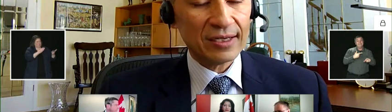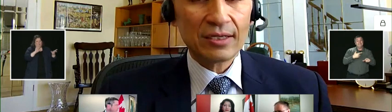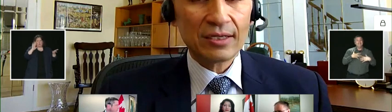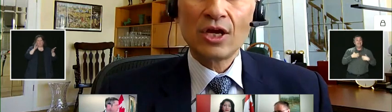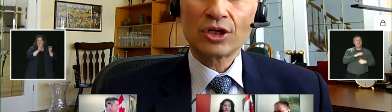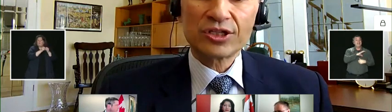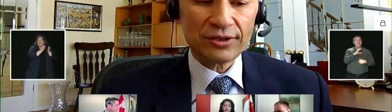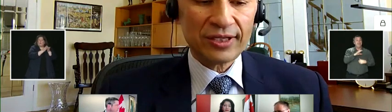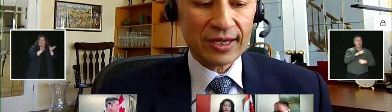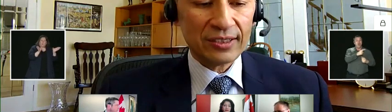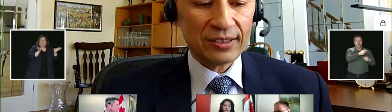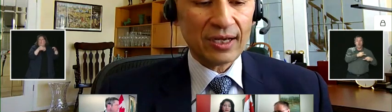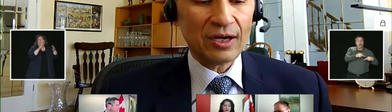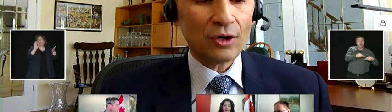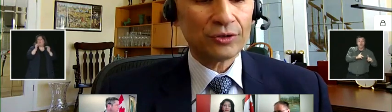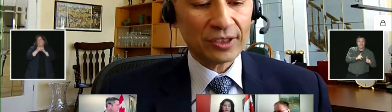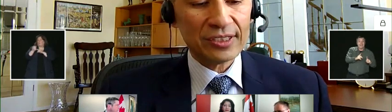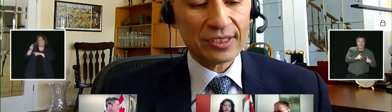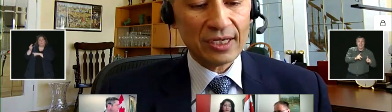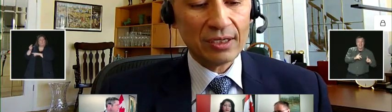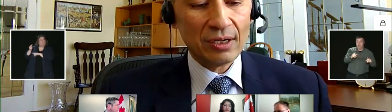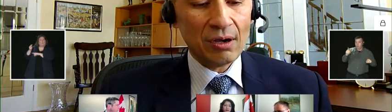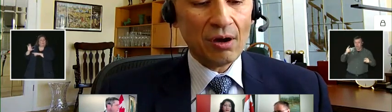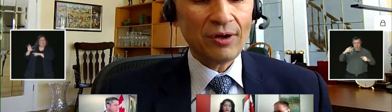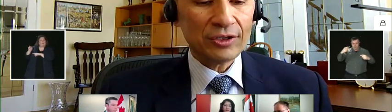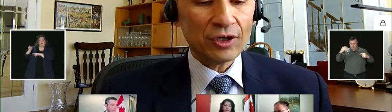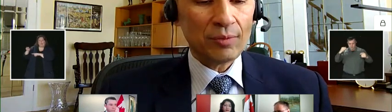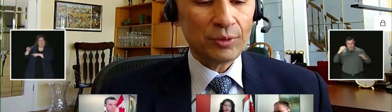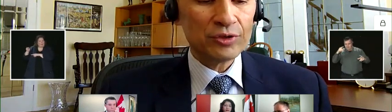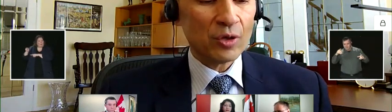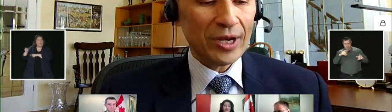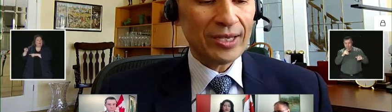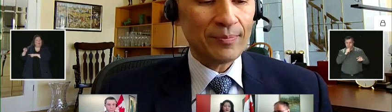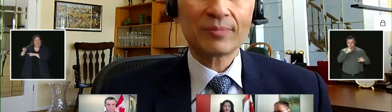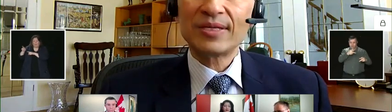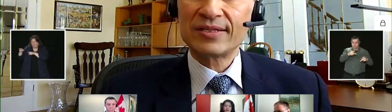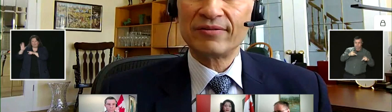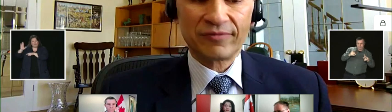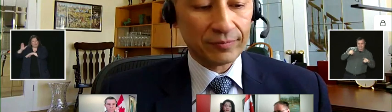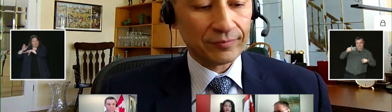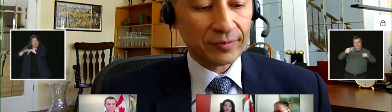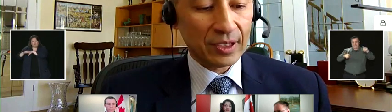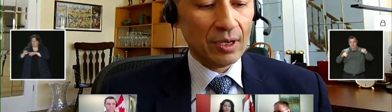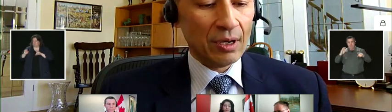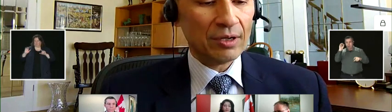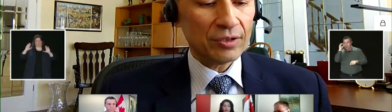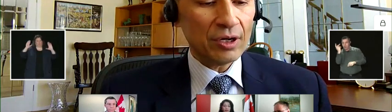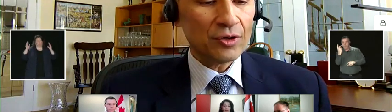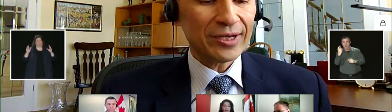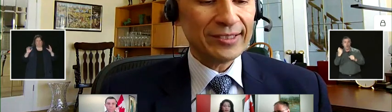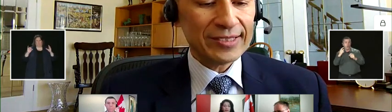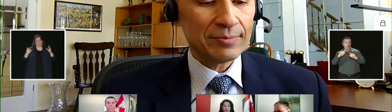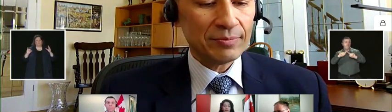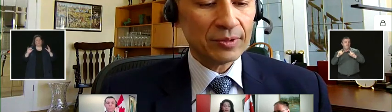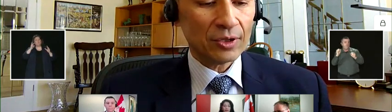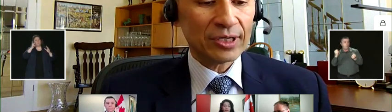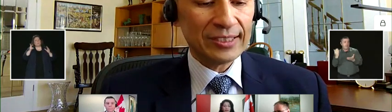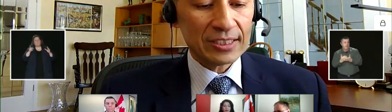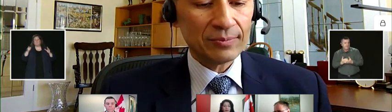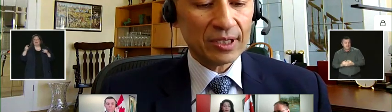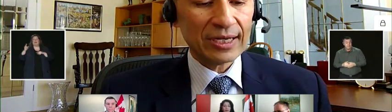des vaccins que Santé Canada a autorisées en étant plus ou moins permissifs. En tant